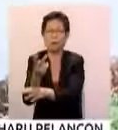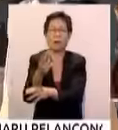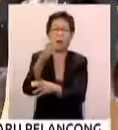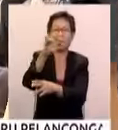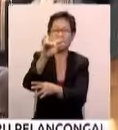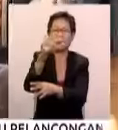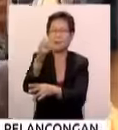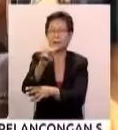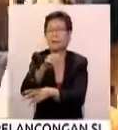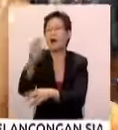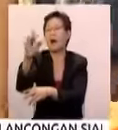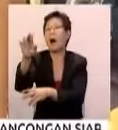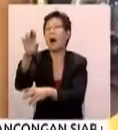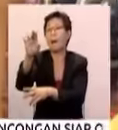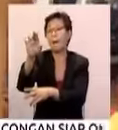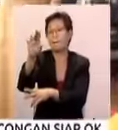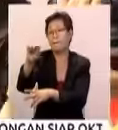Armala.